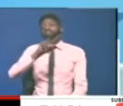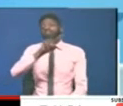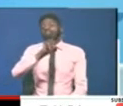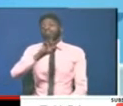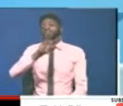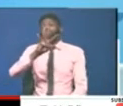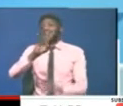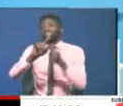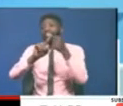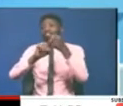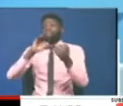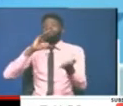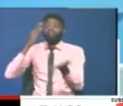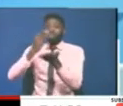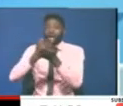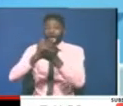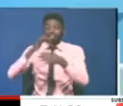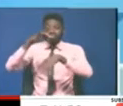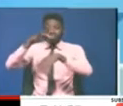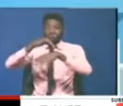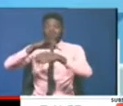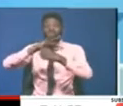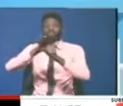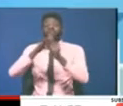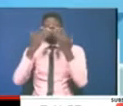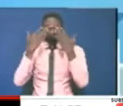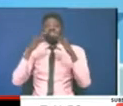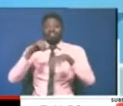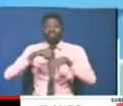wamebainishwa kuambukizwa ugonjwa wa COVID-19 kutoka kwa sampuli